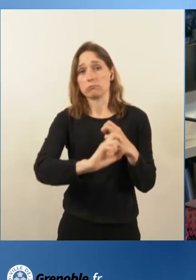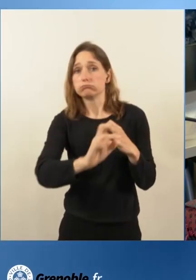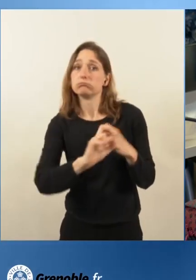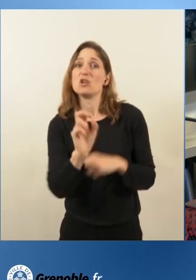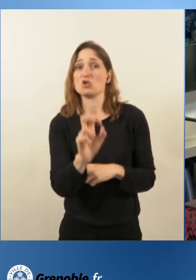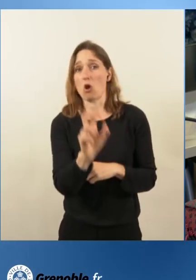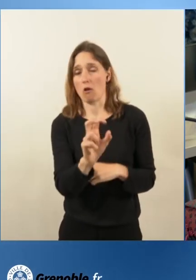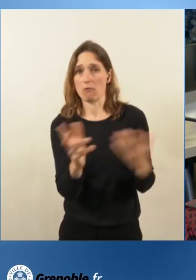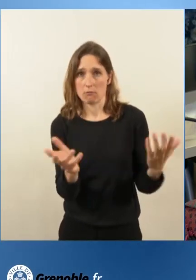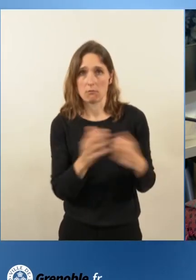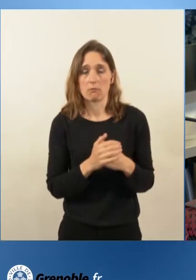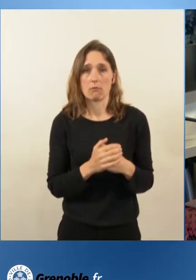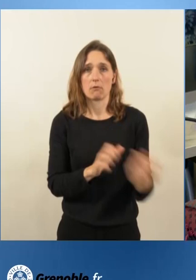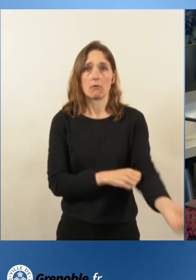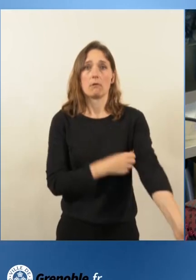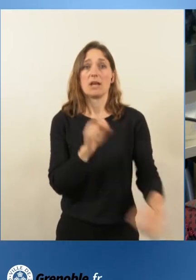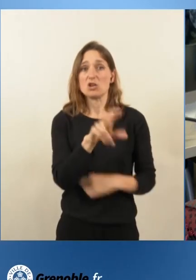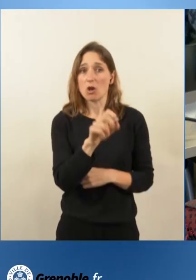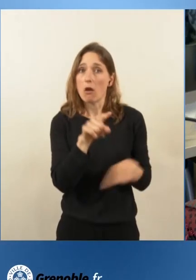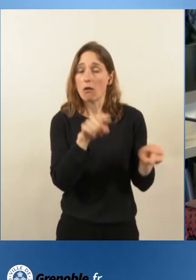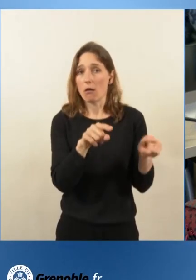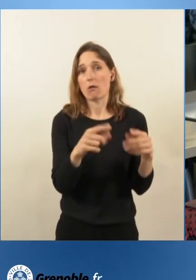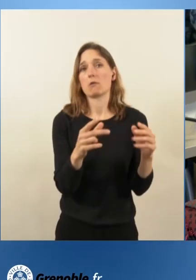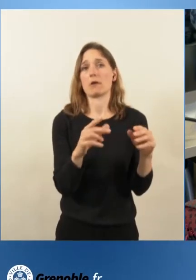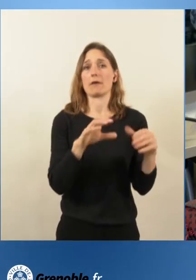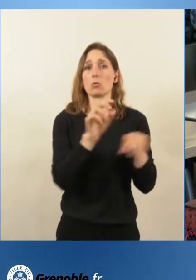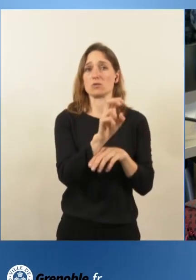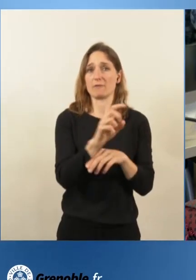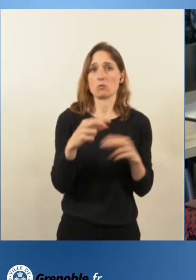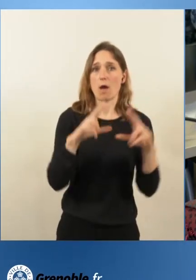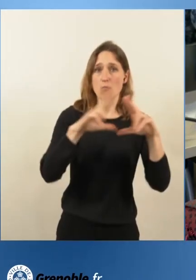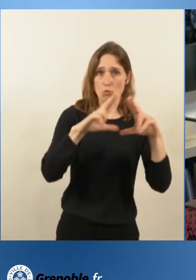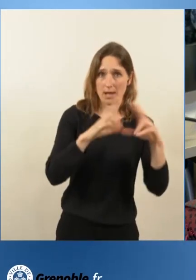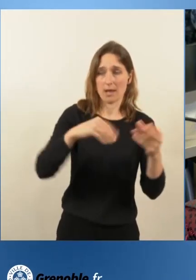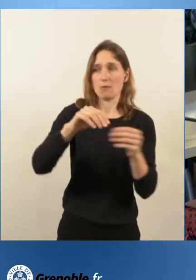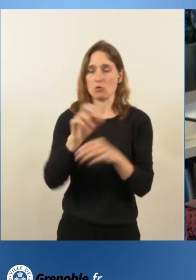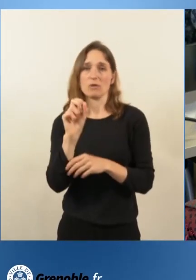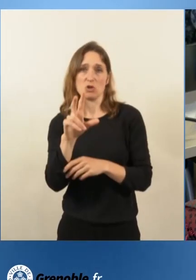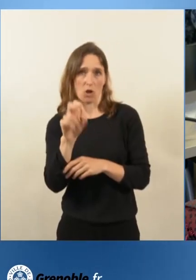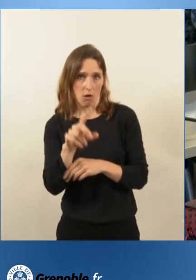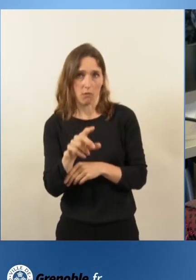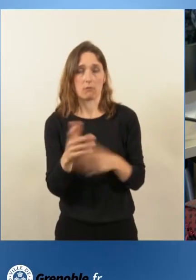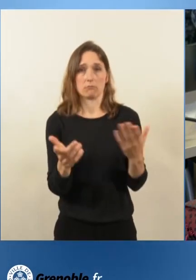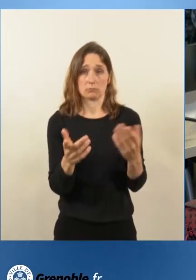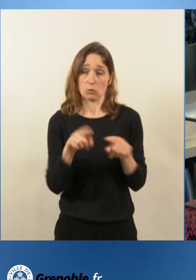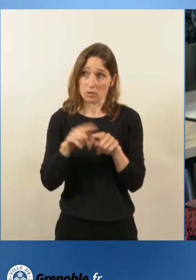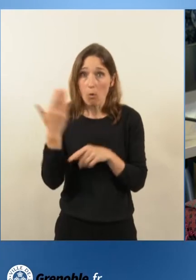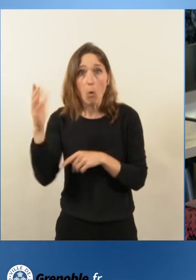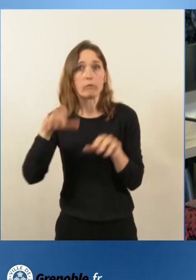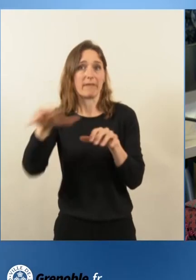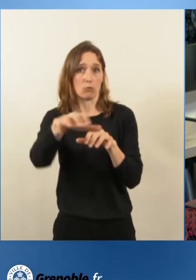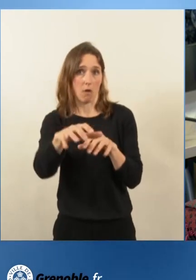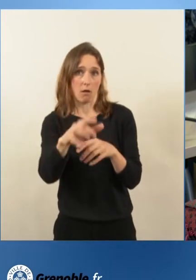sa ville qui est le Conservatoire je vous le rappelle déchirolles et de Pont-de-Claix puisqu'il y a aussi des logiques de coopération dans d'autres territoires à l'échelle de Grenoble